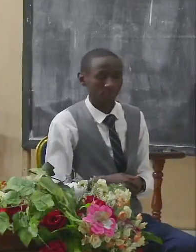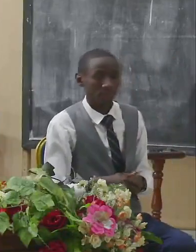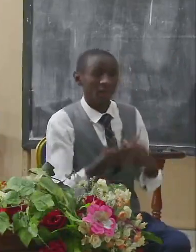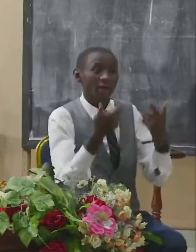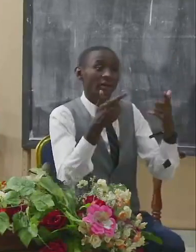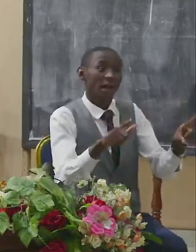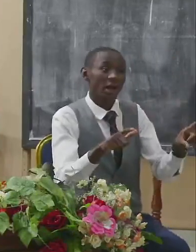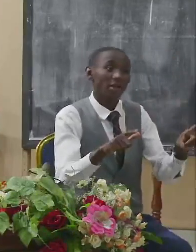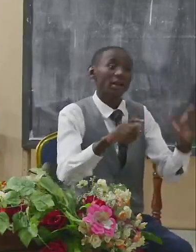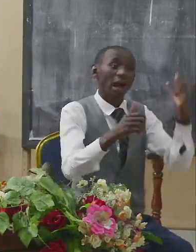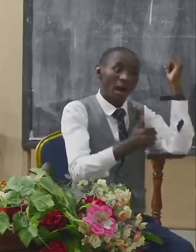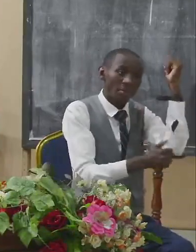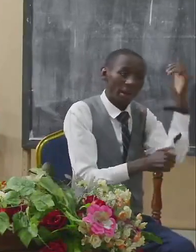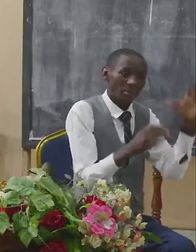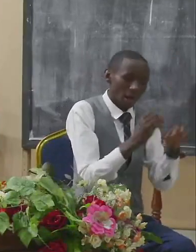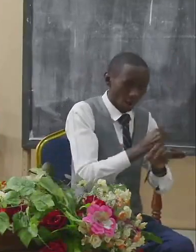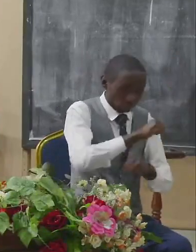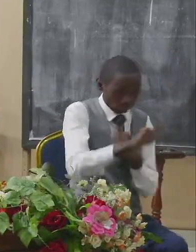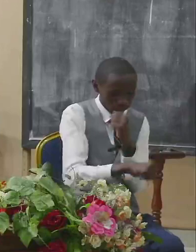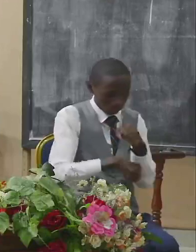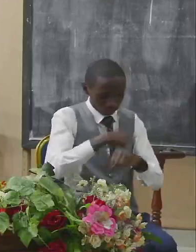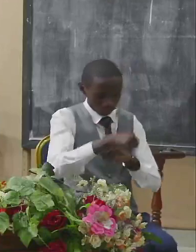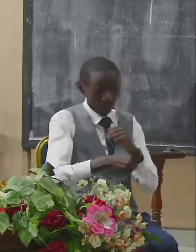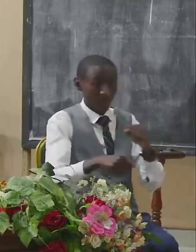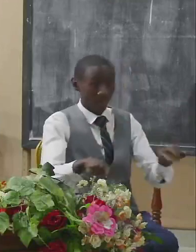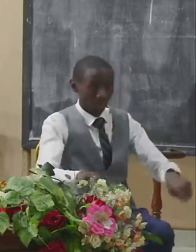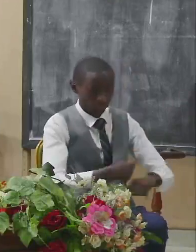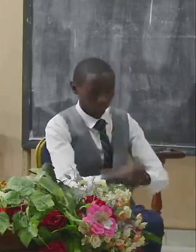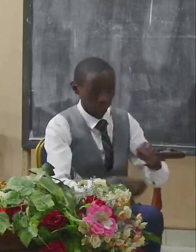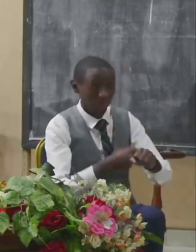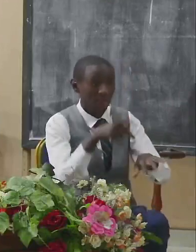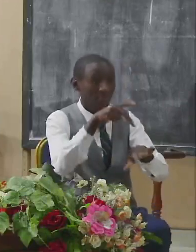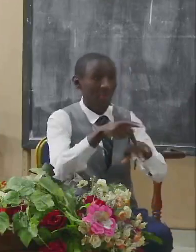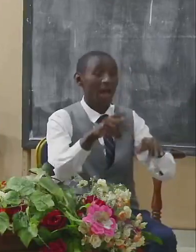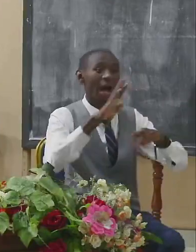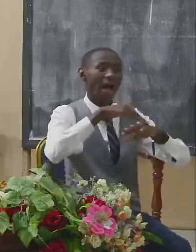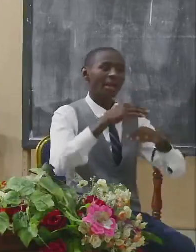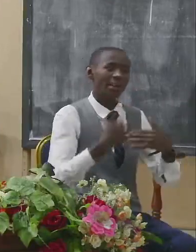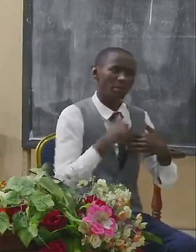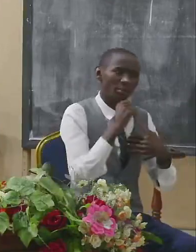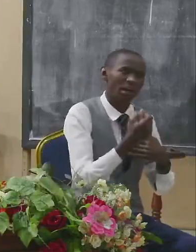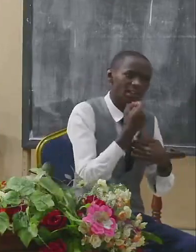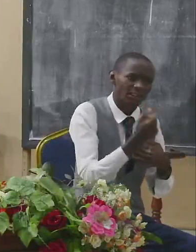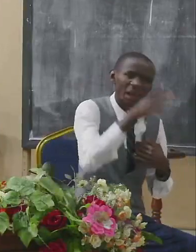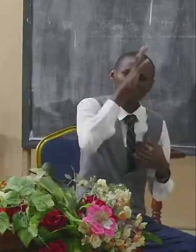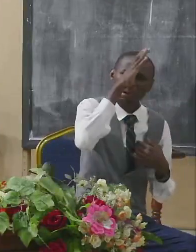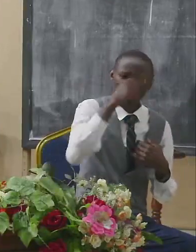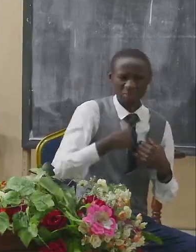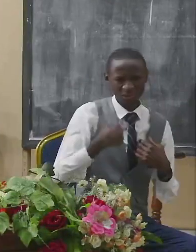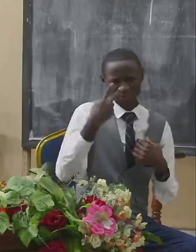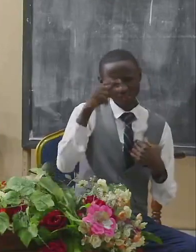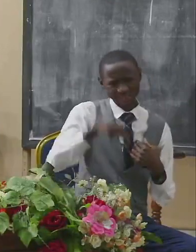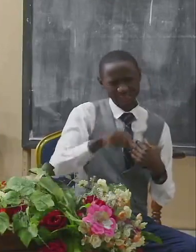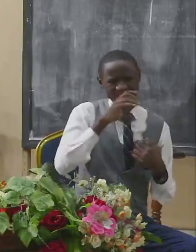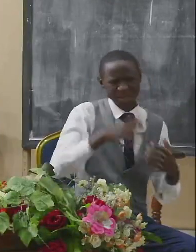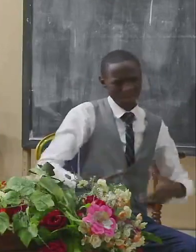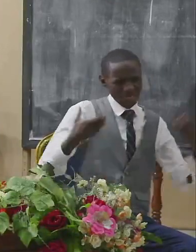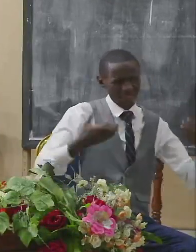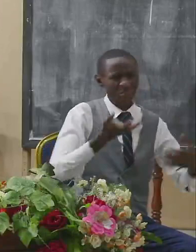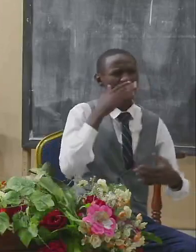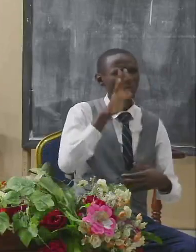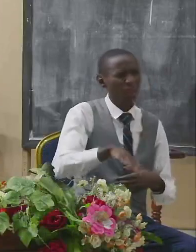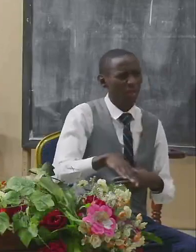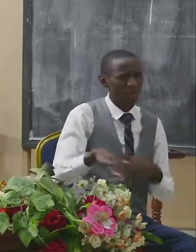Wakati walikamata wakamfunga mikono, wakamfunga miguu. Il n'a pas dit, mais papa. Hakusema papa. Moi, je vois que tu es méchant. Mimi naona uko mbaya